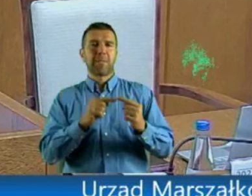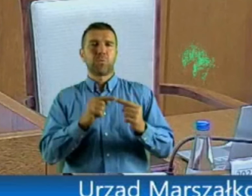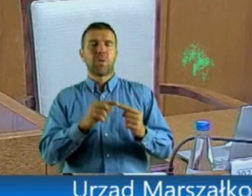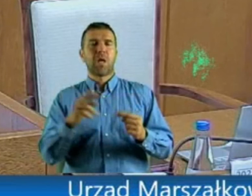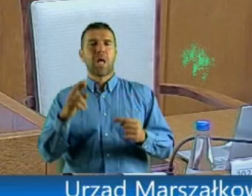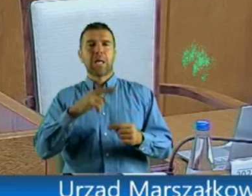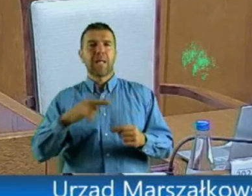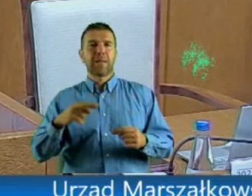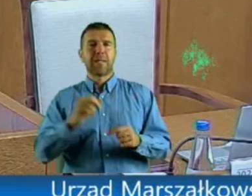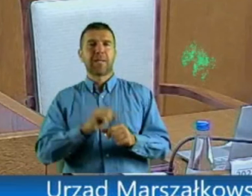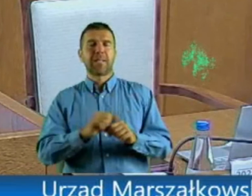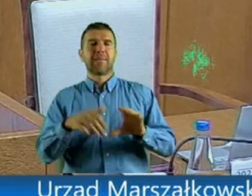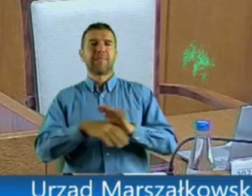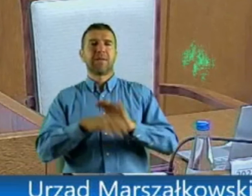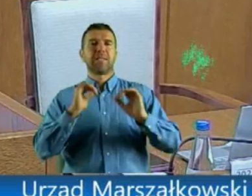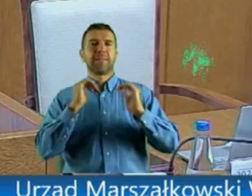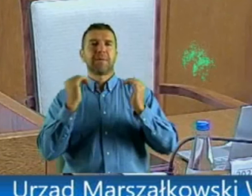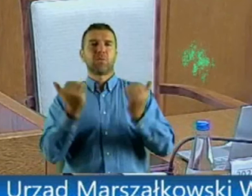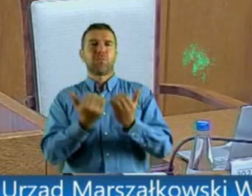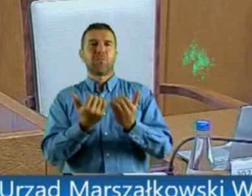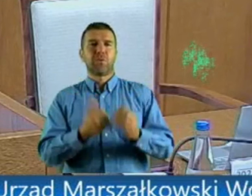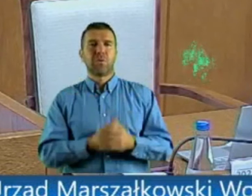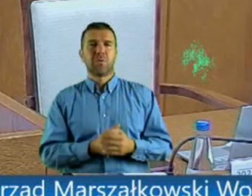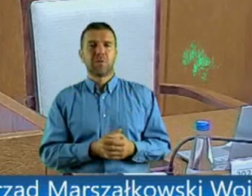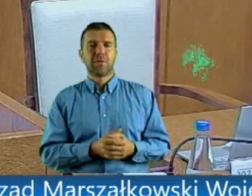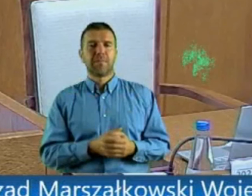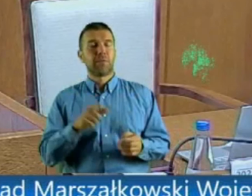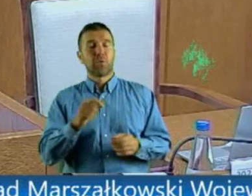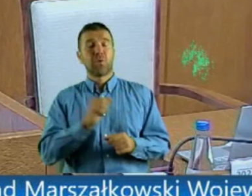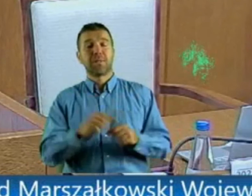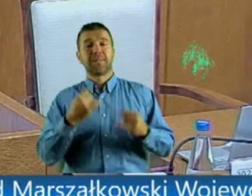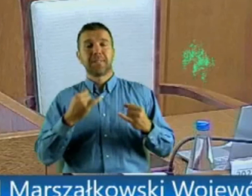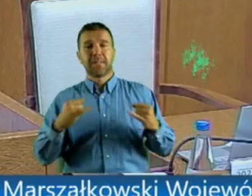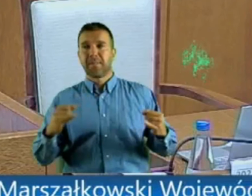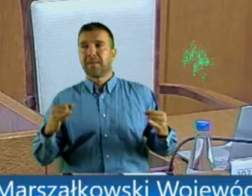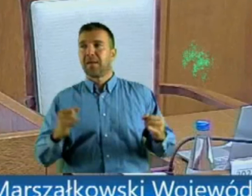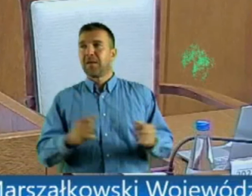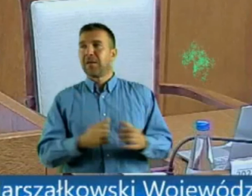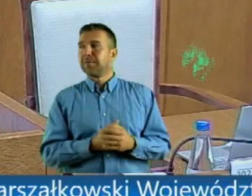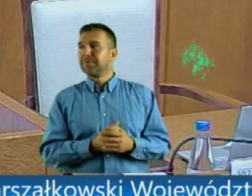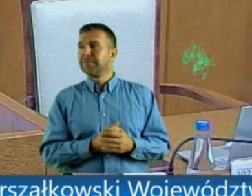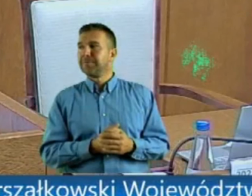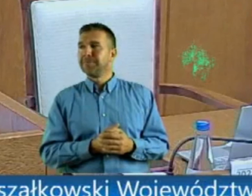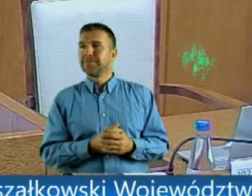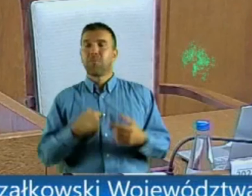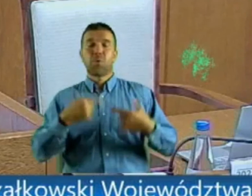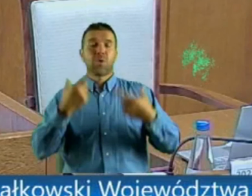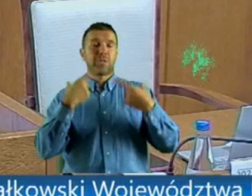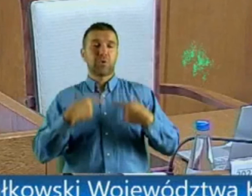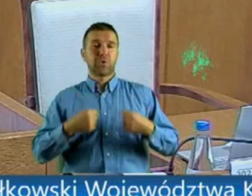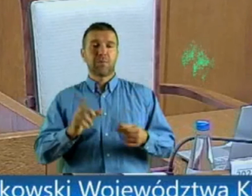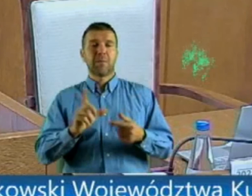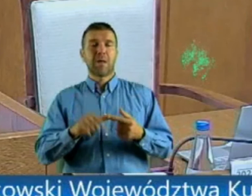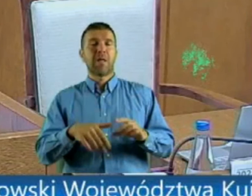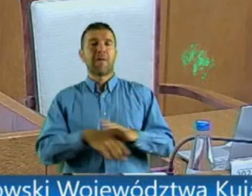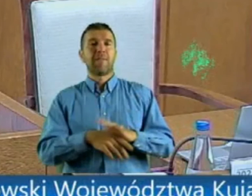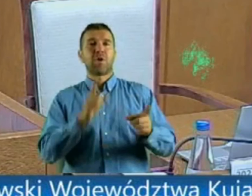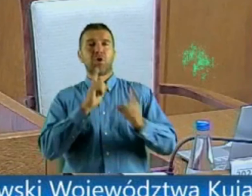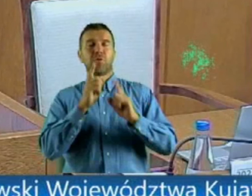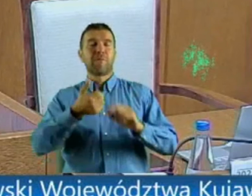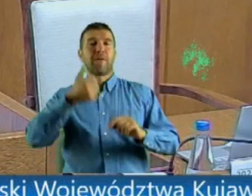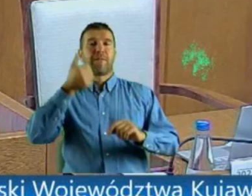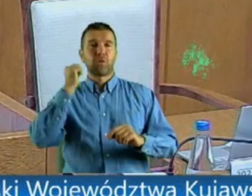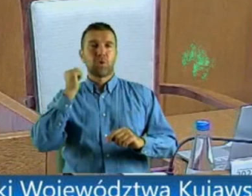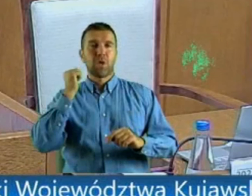radnych sejmików. Jest to inna liczba, co było dla nas zaskoczeniem, ale w rozmowie